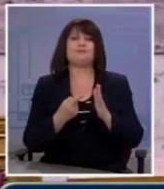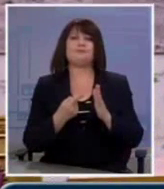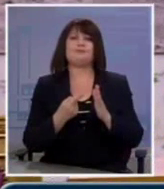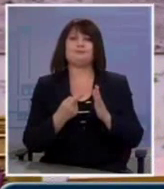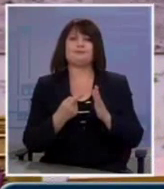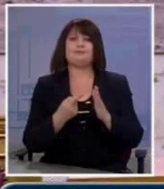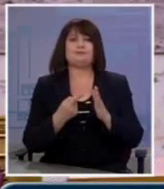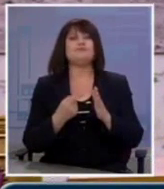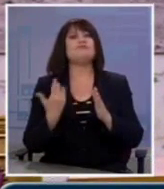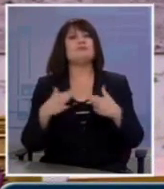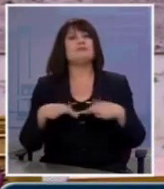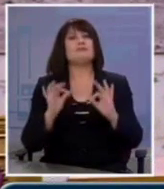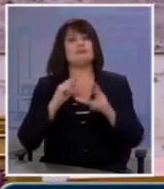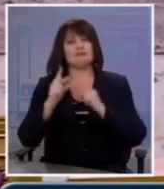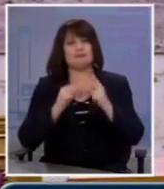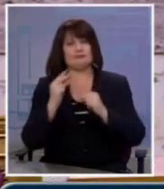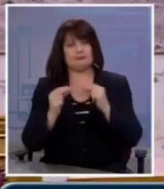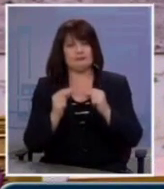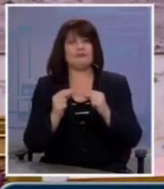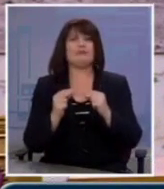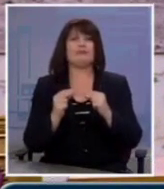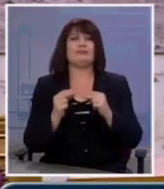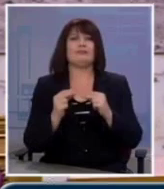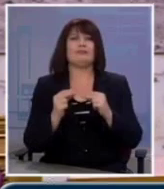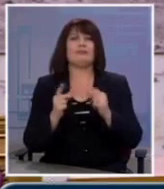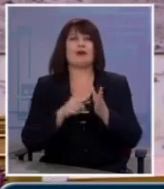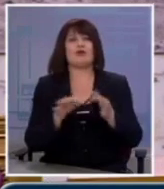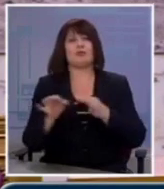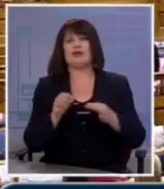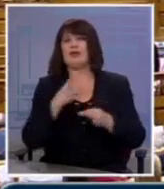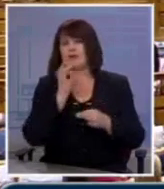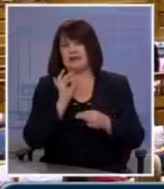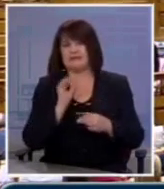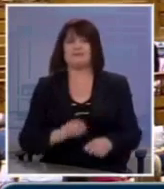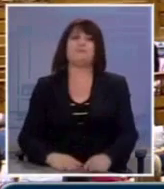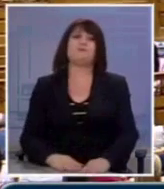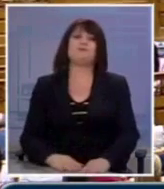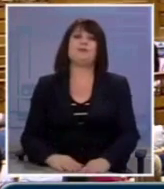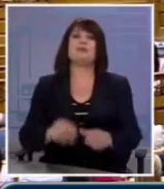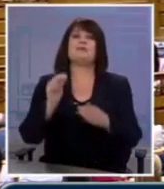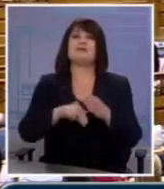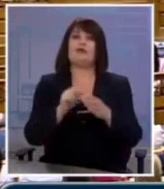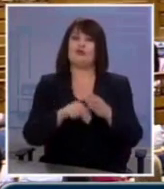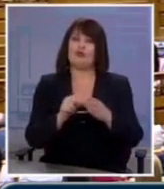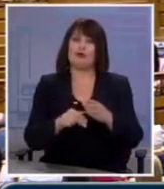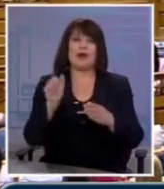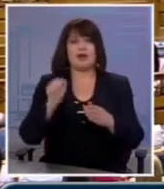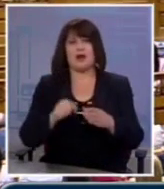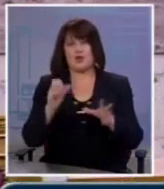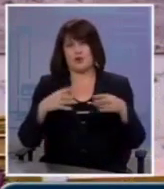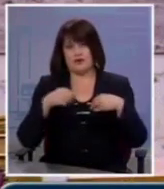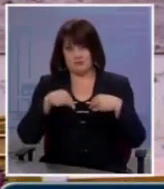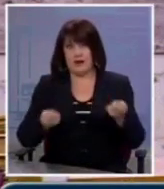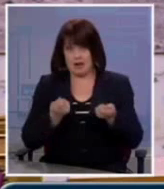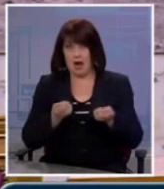που προβλέπουν την καταρχήν συζήτηση νομοσχεδίου. Η ψηφοφορία για την αποδοχή ή